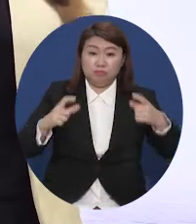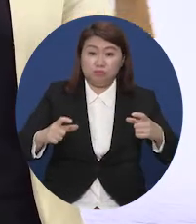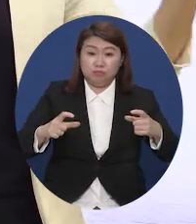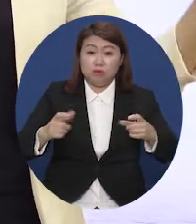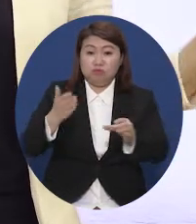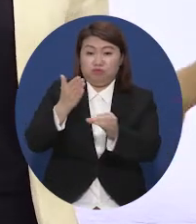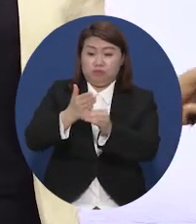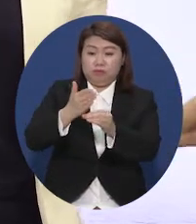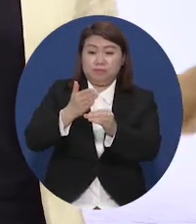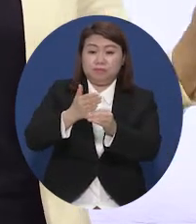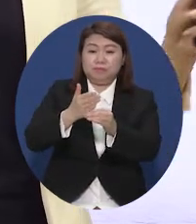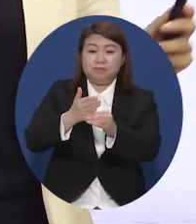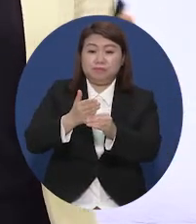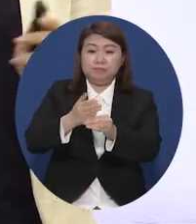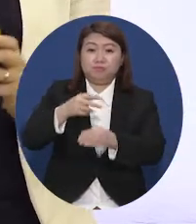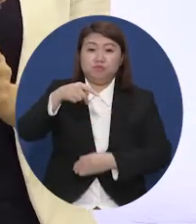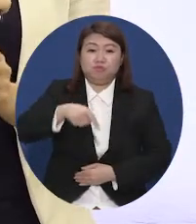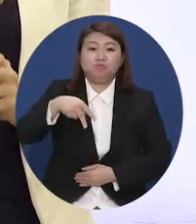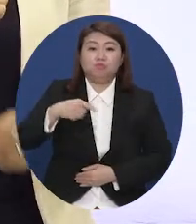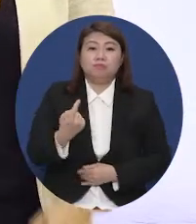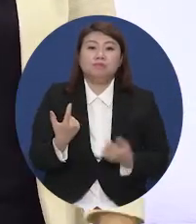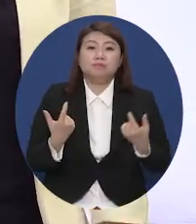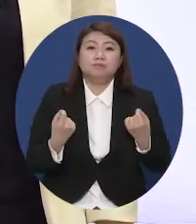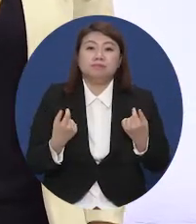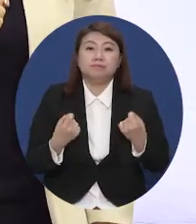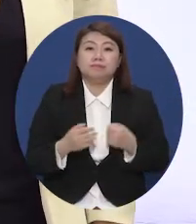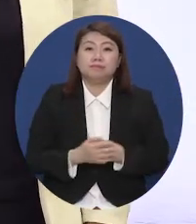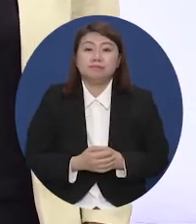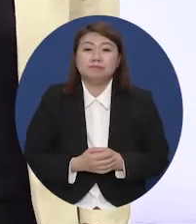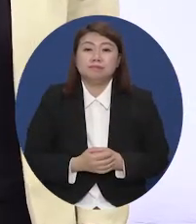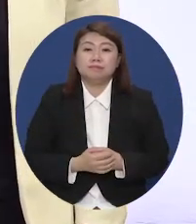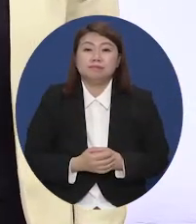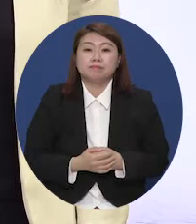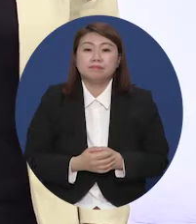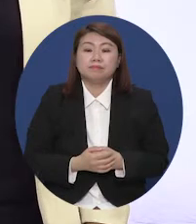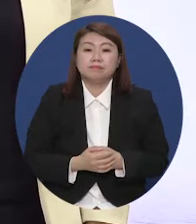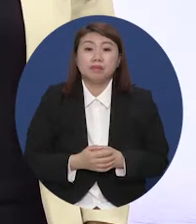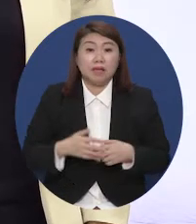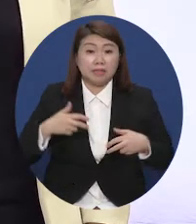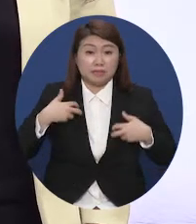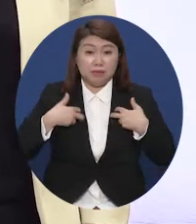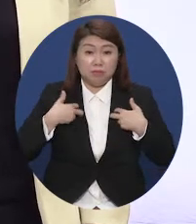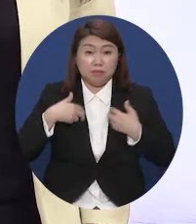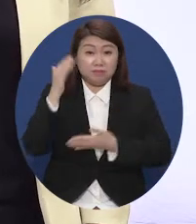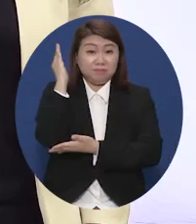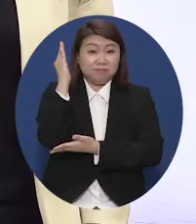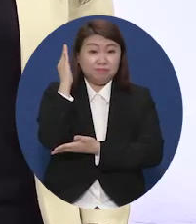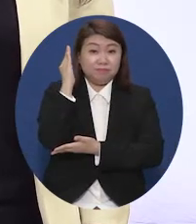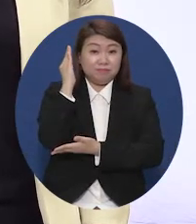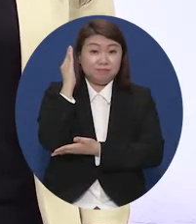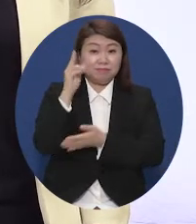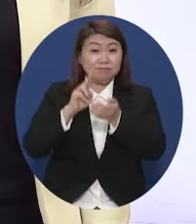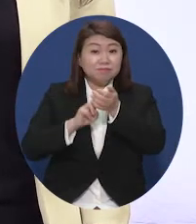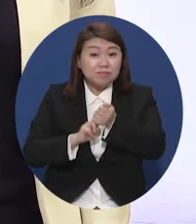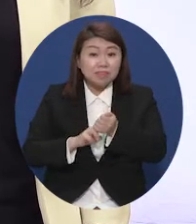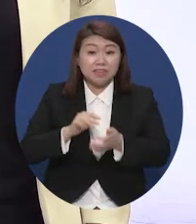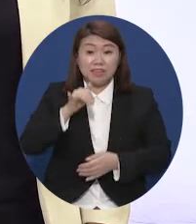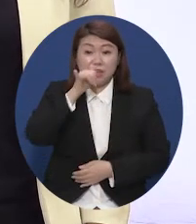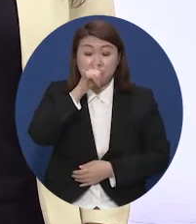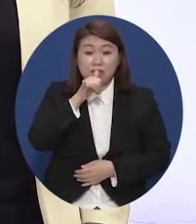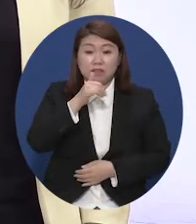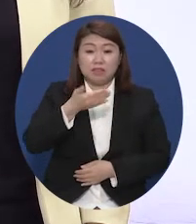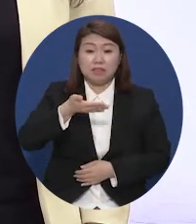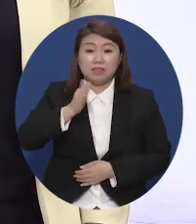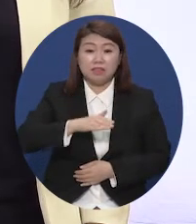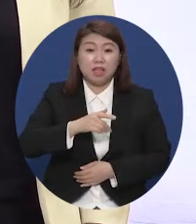깍지킬 부족이 모여 살고 있던 지역의 수도였던 거죠 그런데 이 익심체에는 재미있는 스토리가 한 가지 숨겨져 있는데요